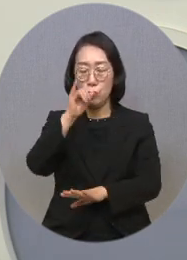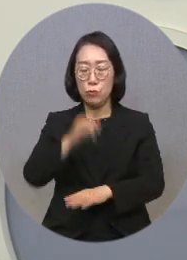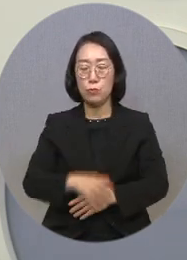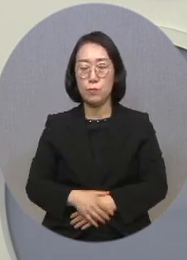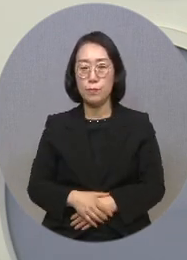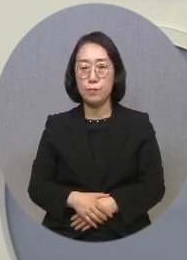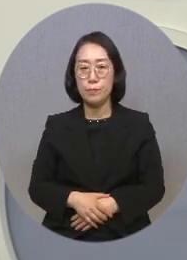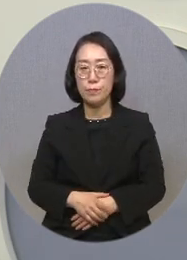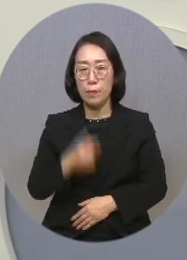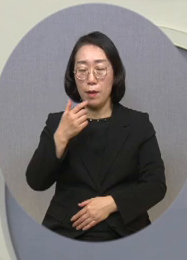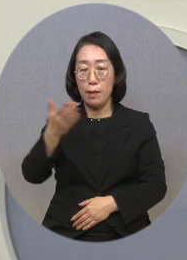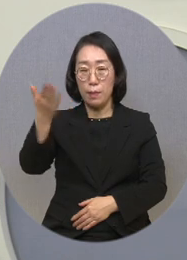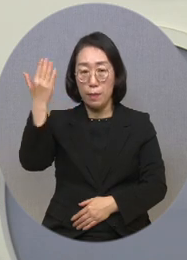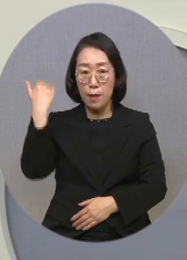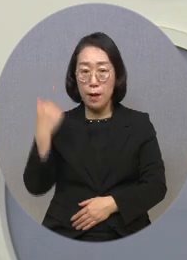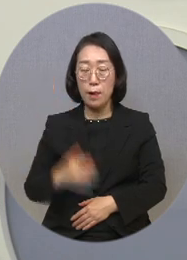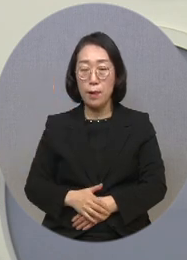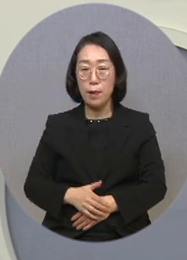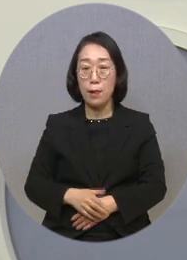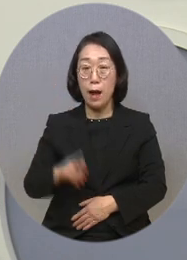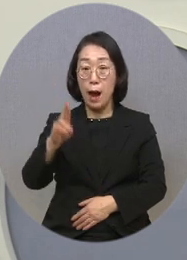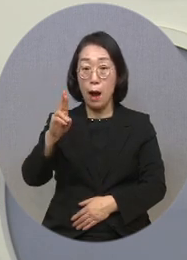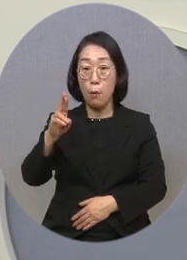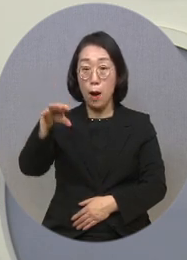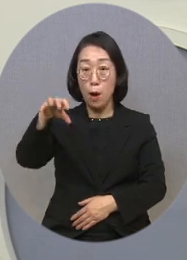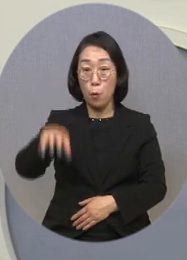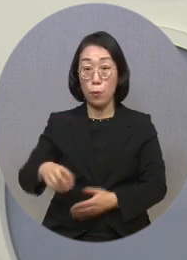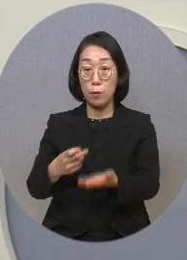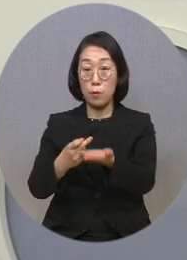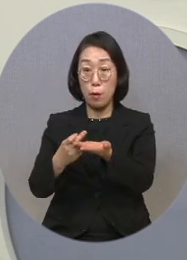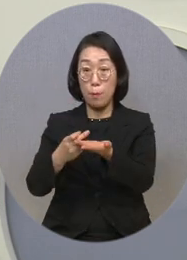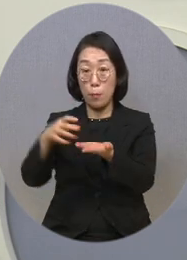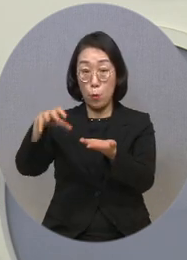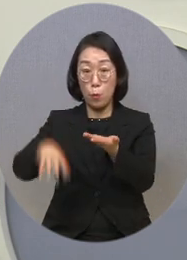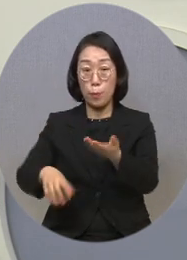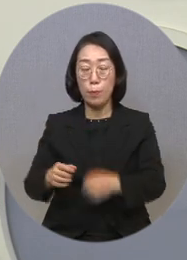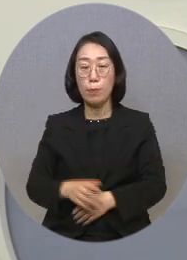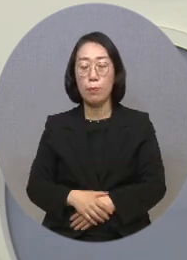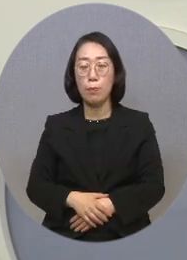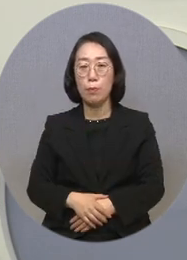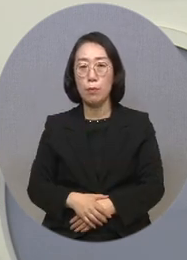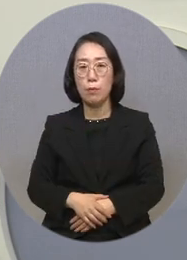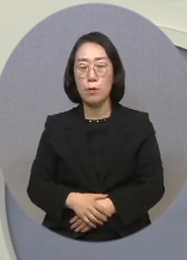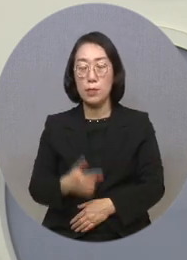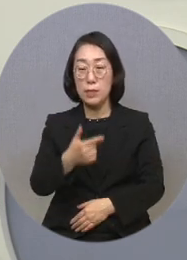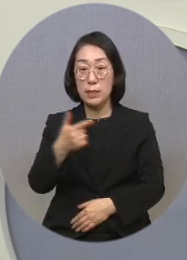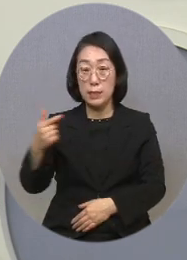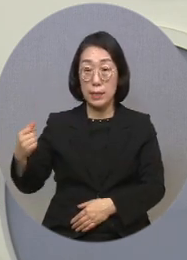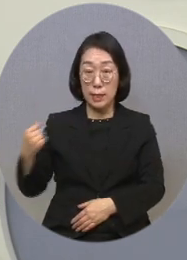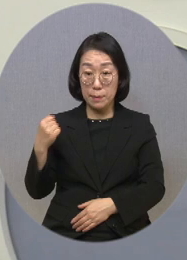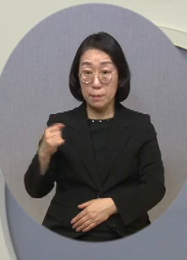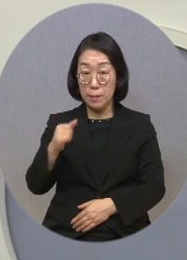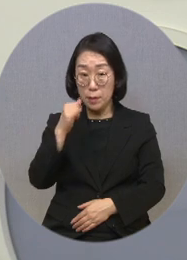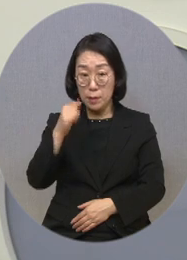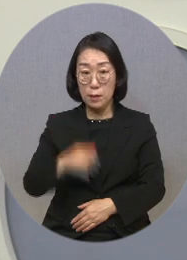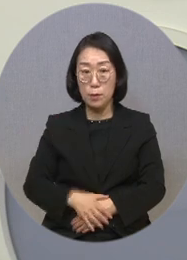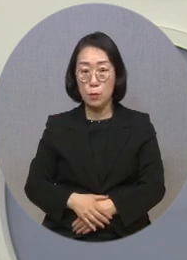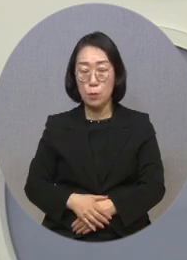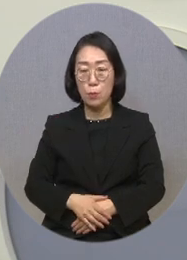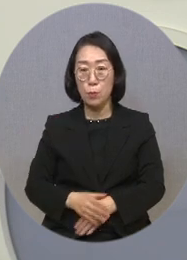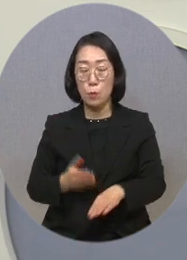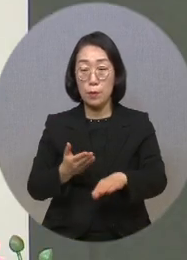그 옛날에 강화의 그 기운이 우리나라의 어떤 큰 국가의 기운을 했었다라고 하면 또 한때는